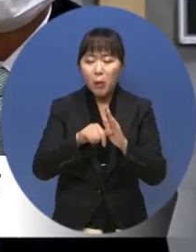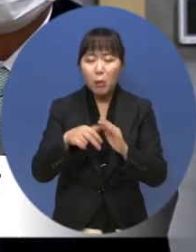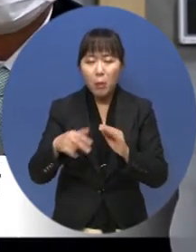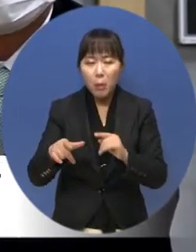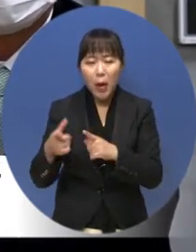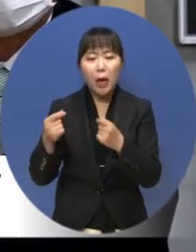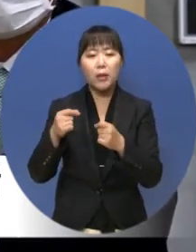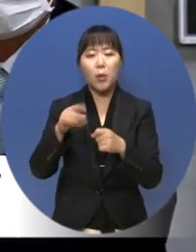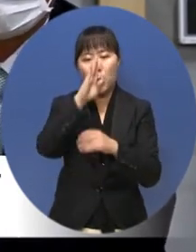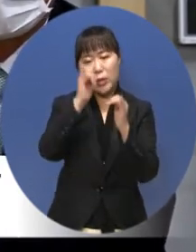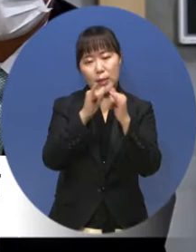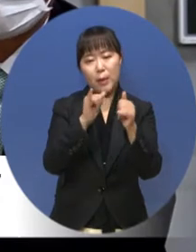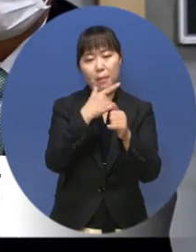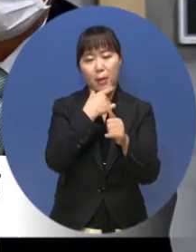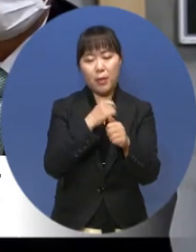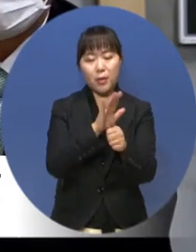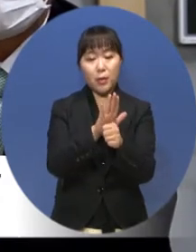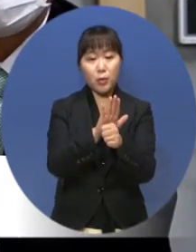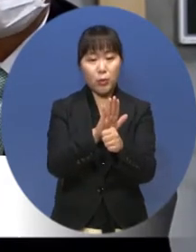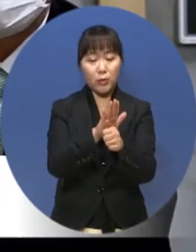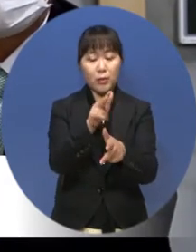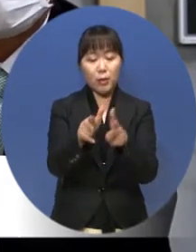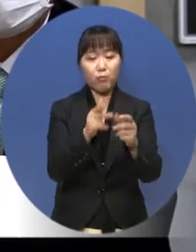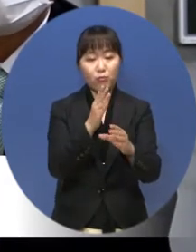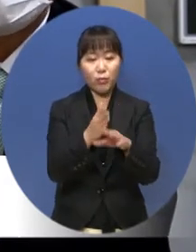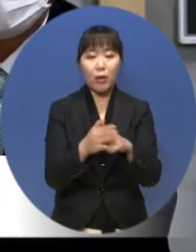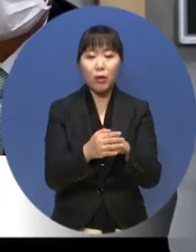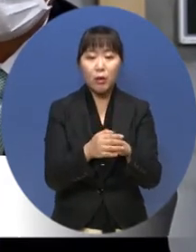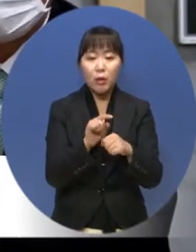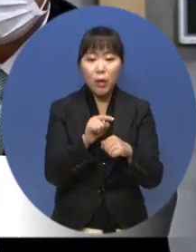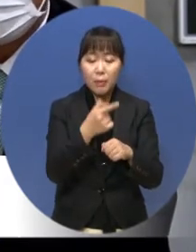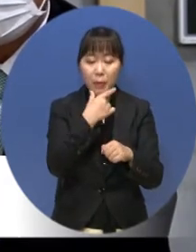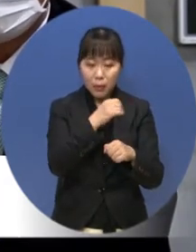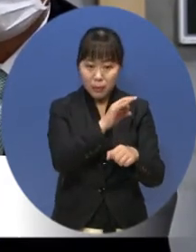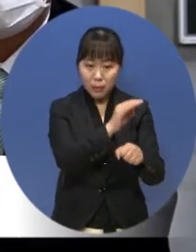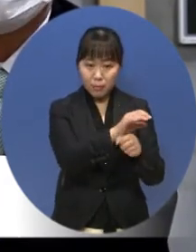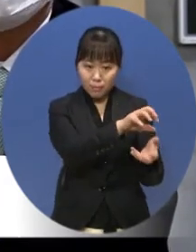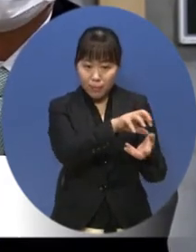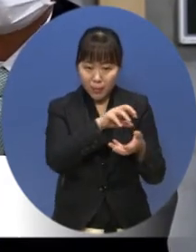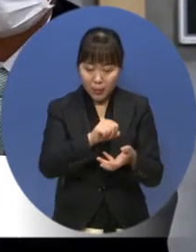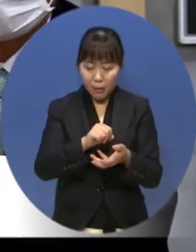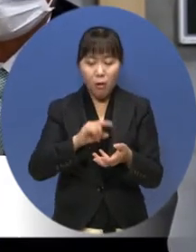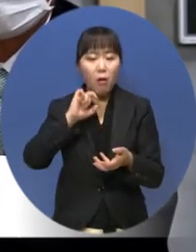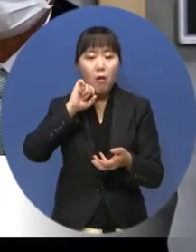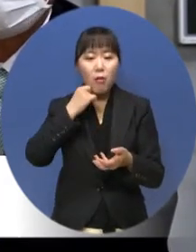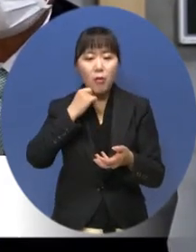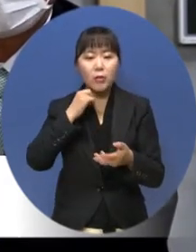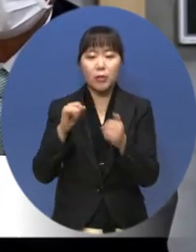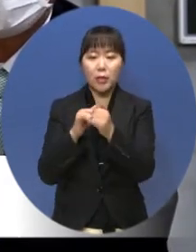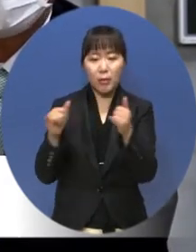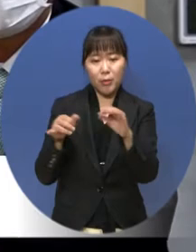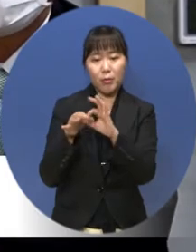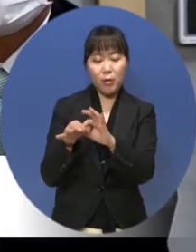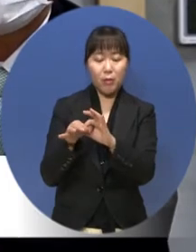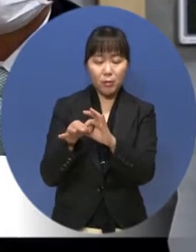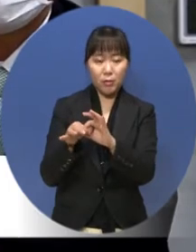사업을 시작하게 되었습니다. 요실금 팬티를 구입하여 저소득 계층